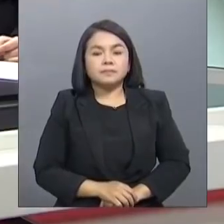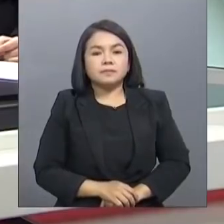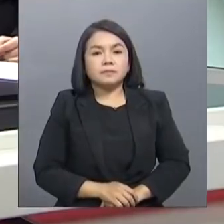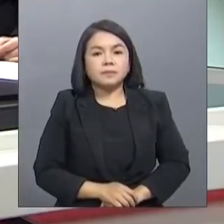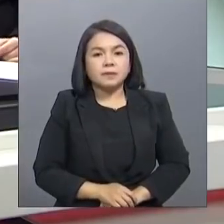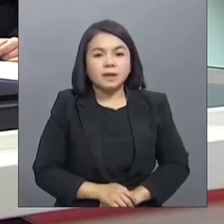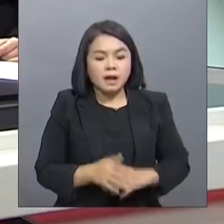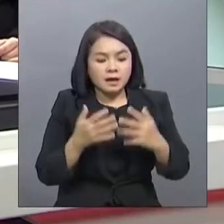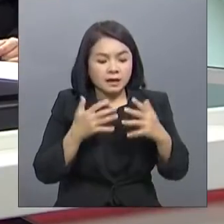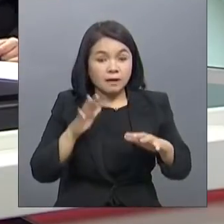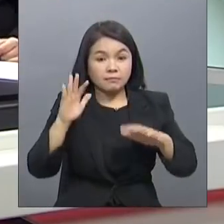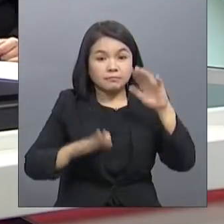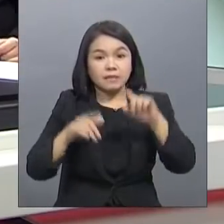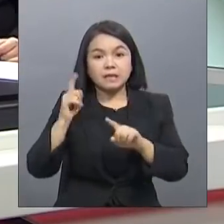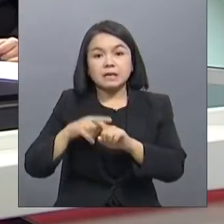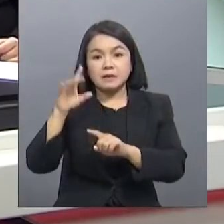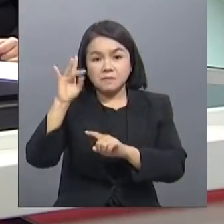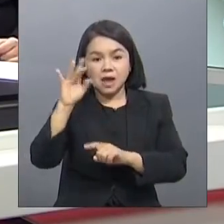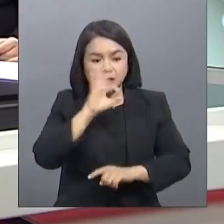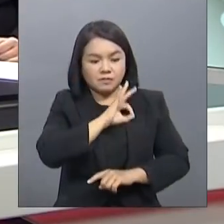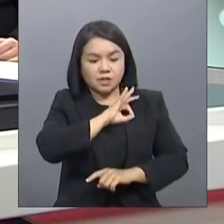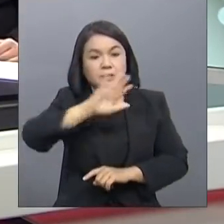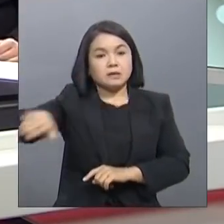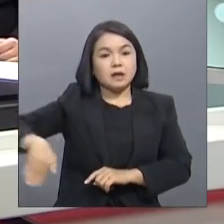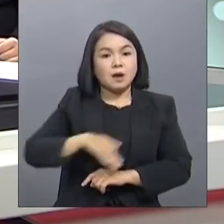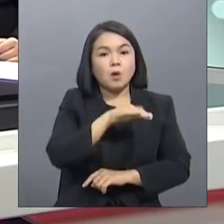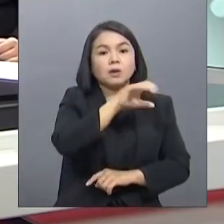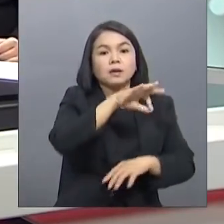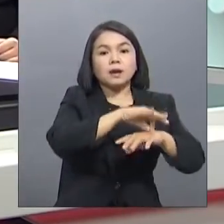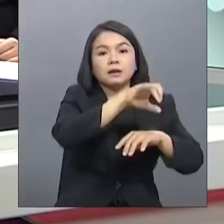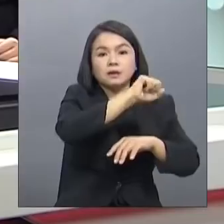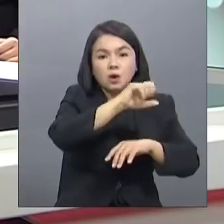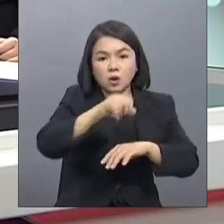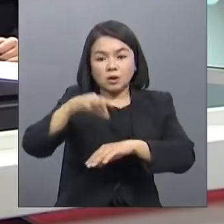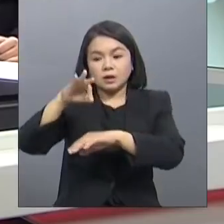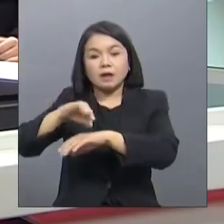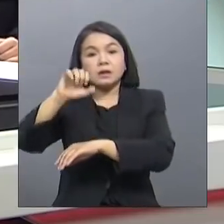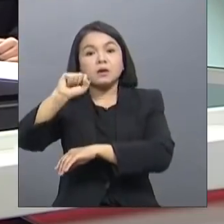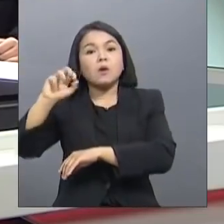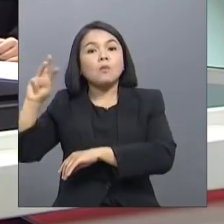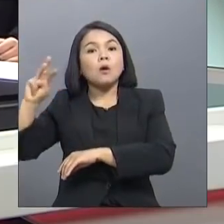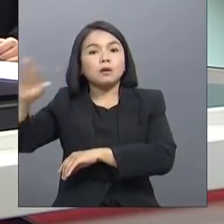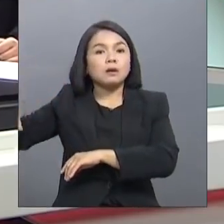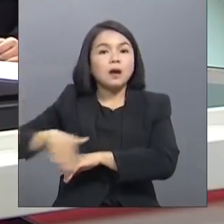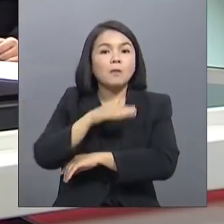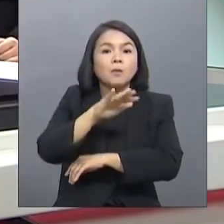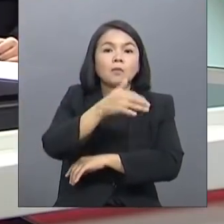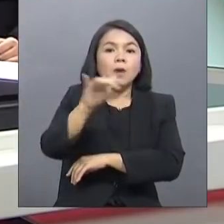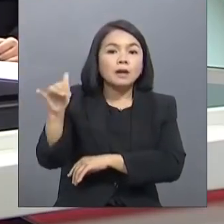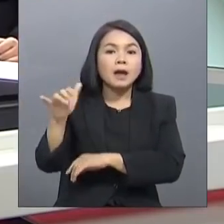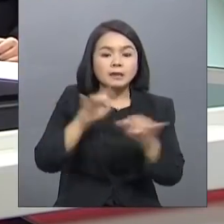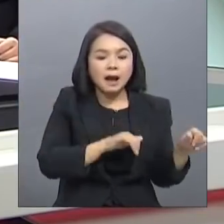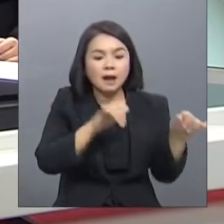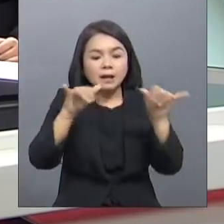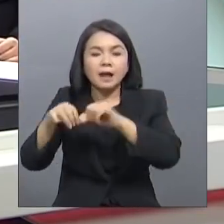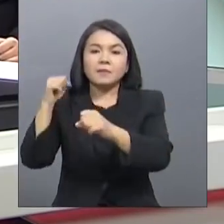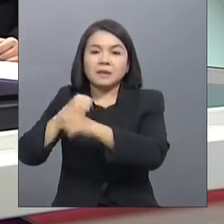กบคัดว่าภายใเดือนสิงหาคงนี้สมาชิกรทษภาทั้งสภาผู้แทนราชดรคกวุธทสภาอาจจะได้ย้ายกบไปประชุ ici ที่ร